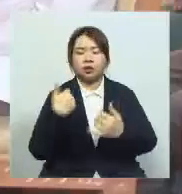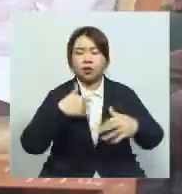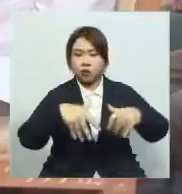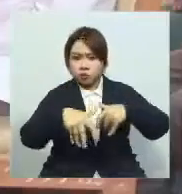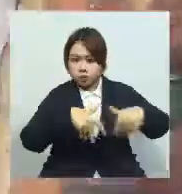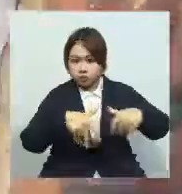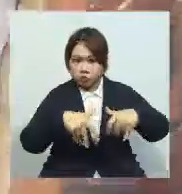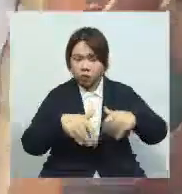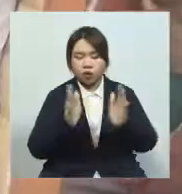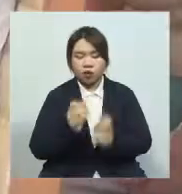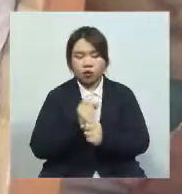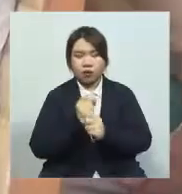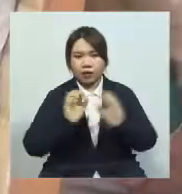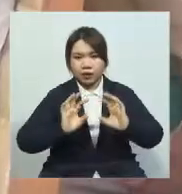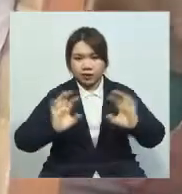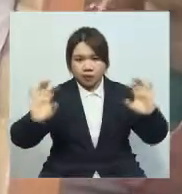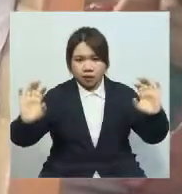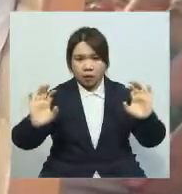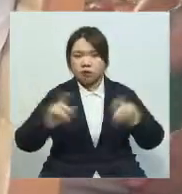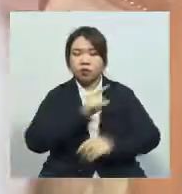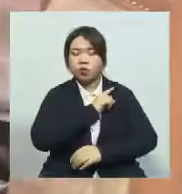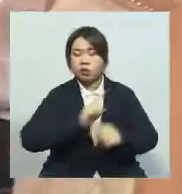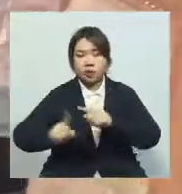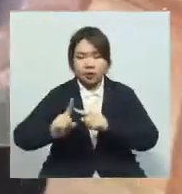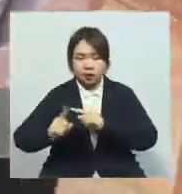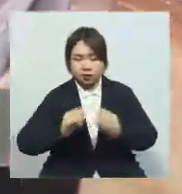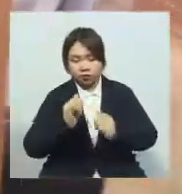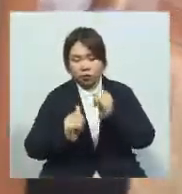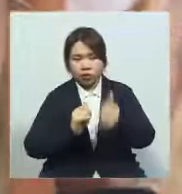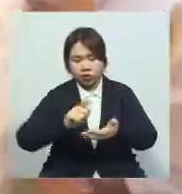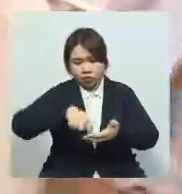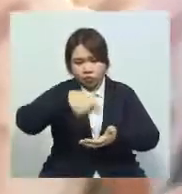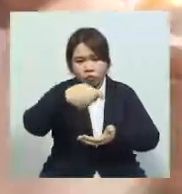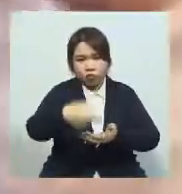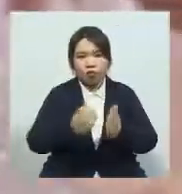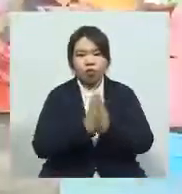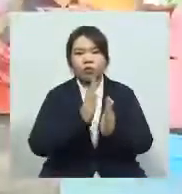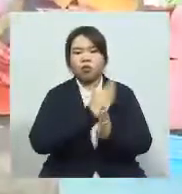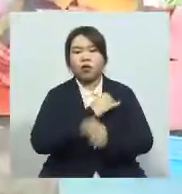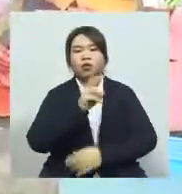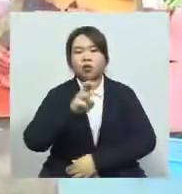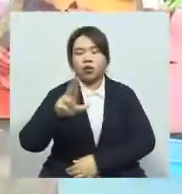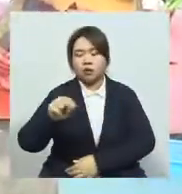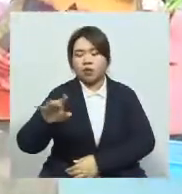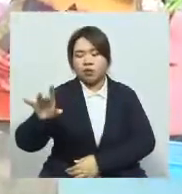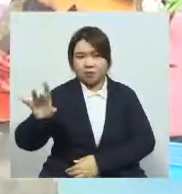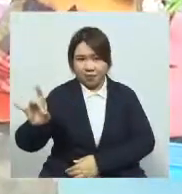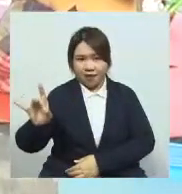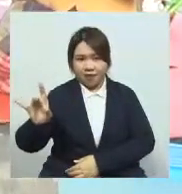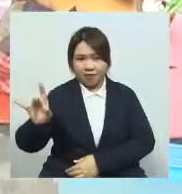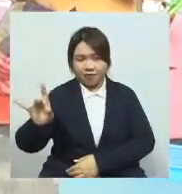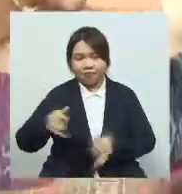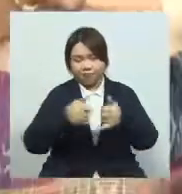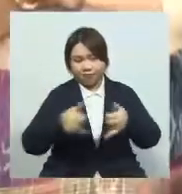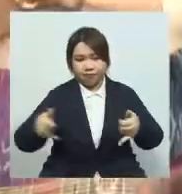ประชาชนข้าราชการเจ้าหน้าที่เข้าร่วมพิธีตักบาตรข้าวสารอาหารแห้งพระสงฆ์238รูปใต้งาภาย